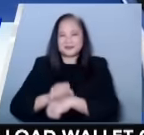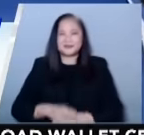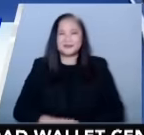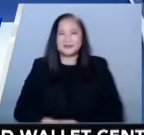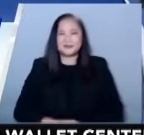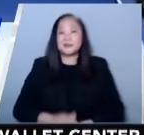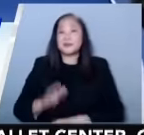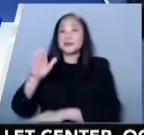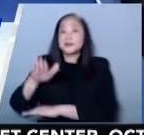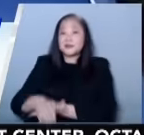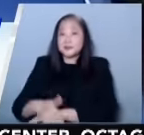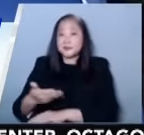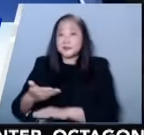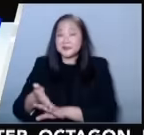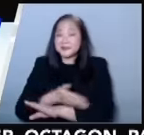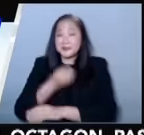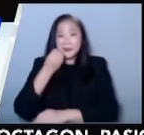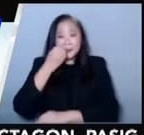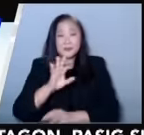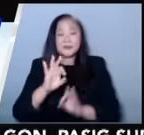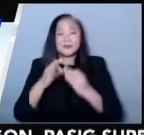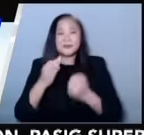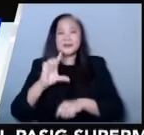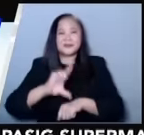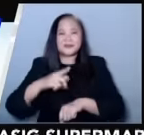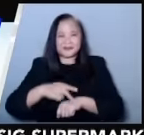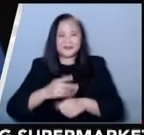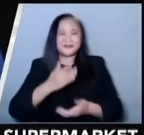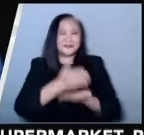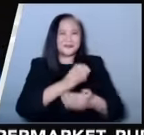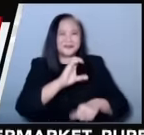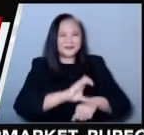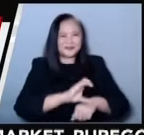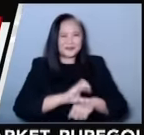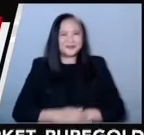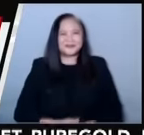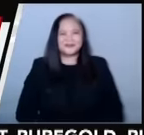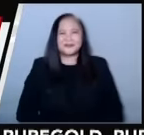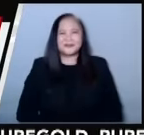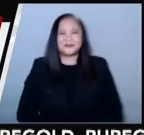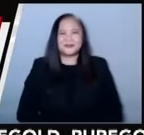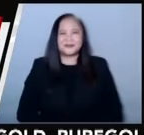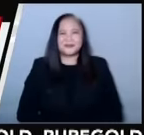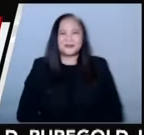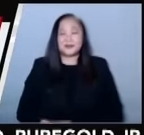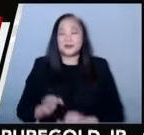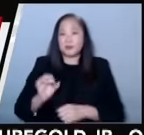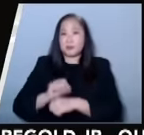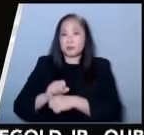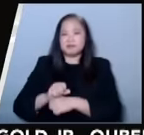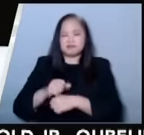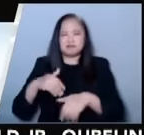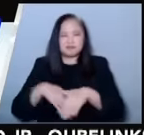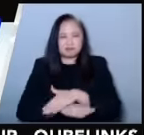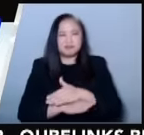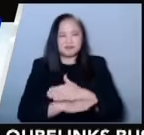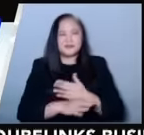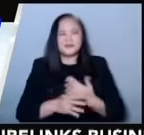umuwi sa kanyang pamilya sa Las Piñas. Sir, pag pumapasok ako, dumadaan ako talaga lagi dito bago makauwi sa